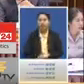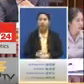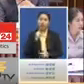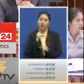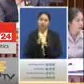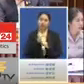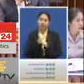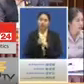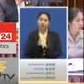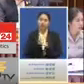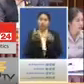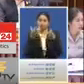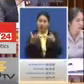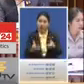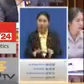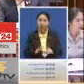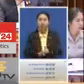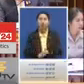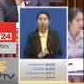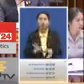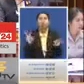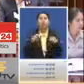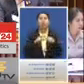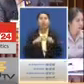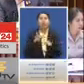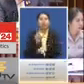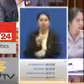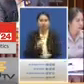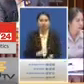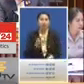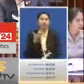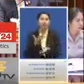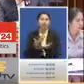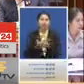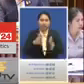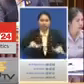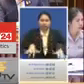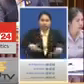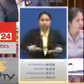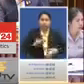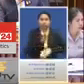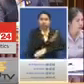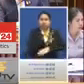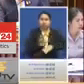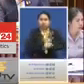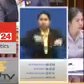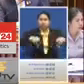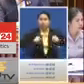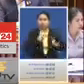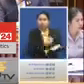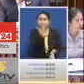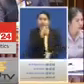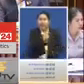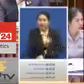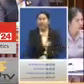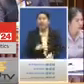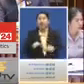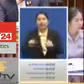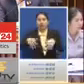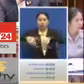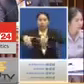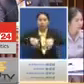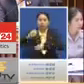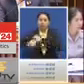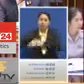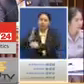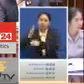างนั้นเนี่ยทันทีเลยคือรายได้ไปเกิดกับกลุ่มทุนระดับใหญ่รวยทันทีแต่ชาวบ้านอีก5ปี10